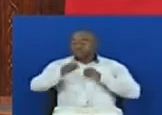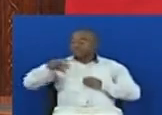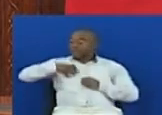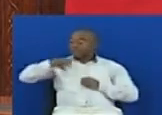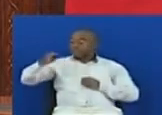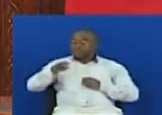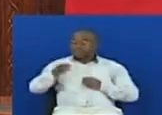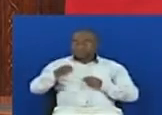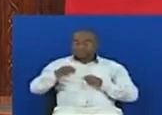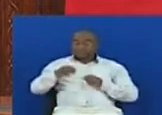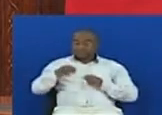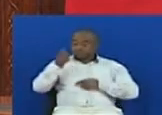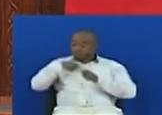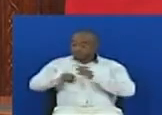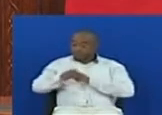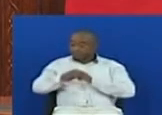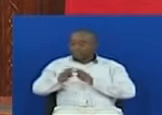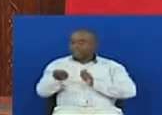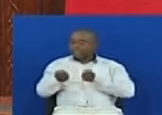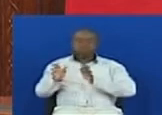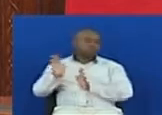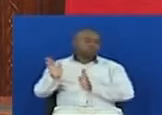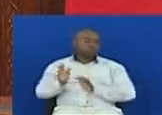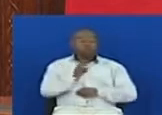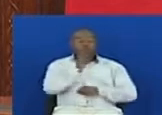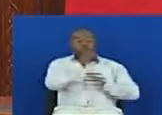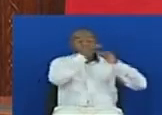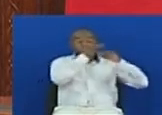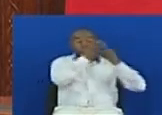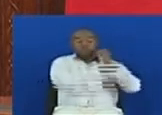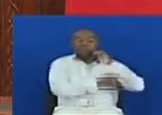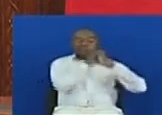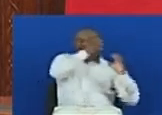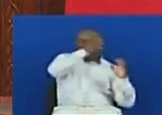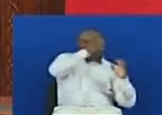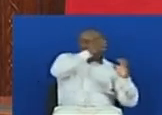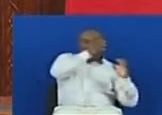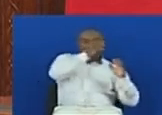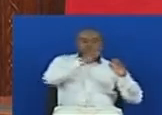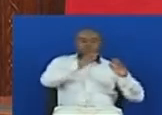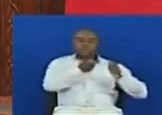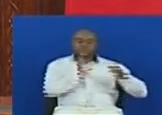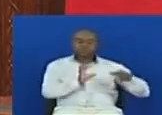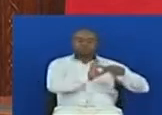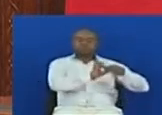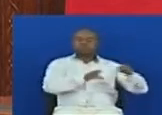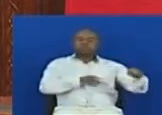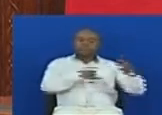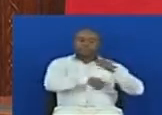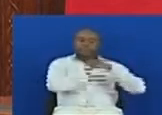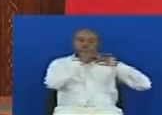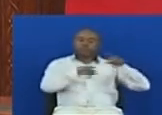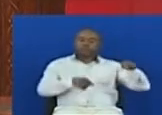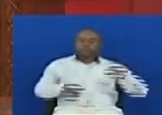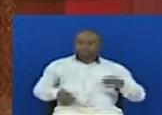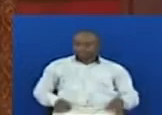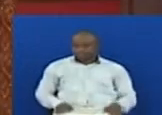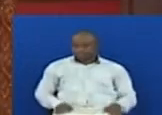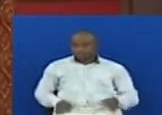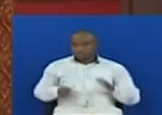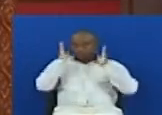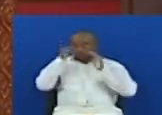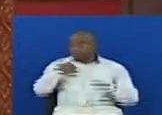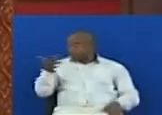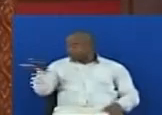utapata ni fursa hii. Hata yule maskini amekuwa ndani yake. Mheshimiwa Spika, nikwambia la